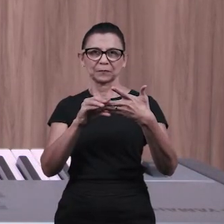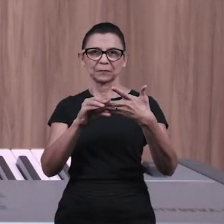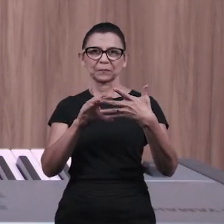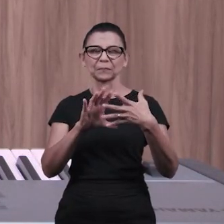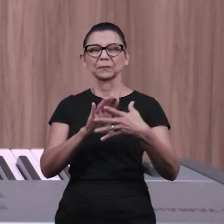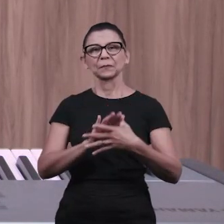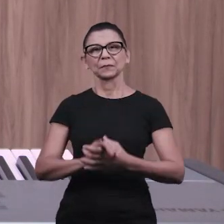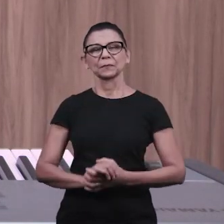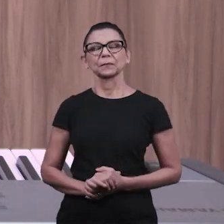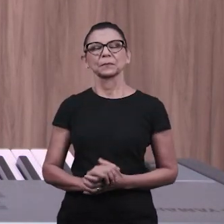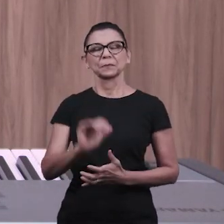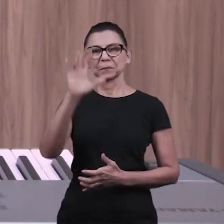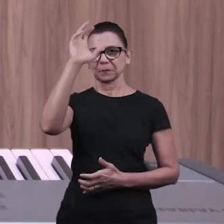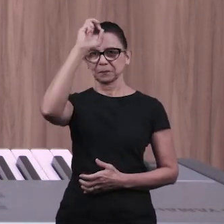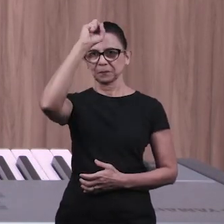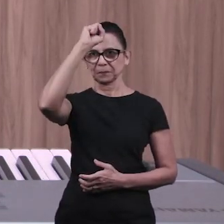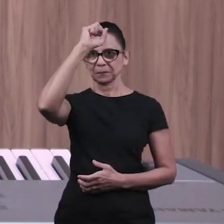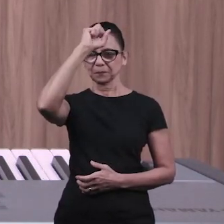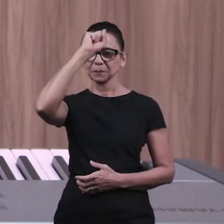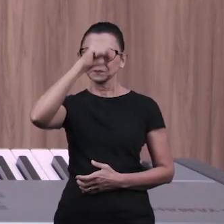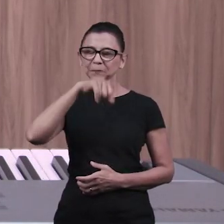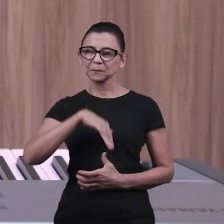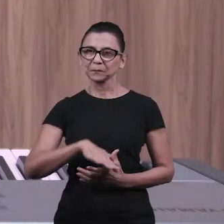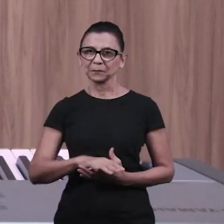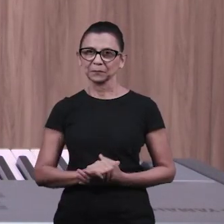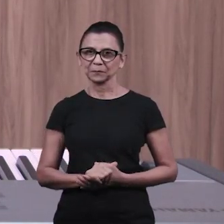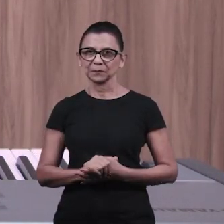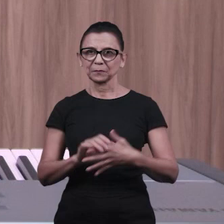avons déjà appris